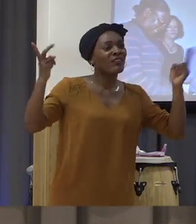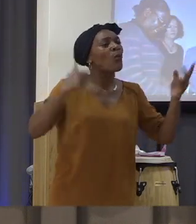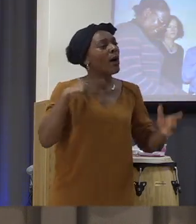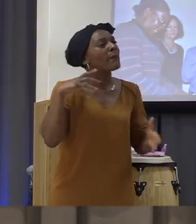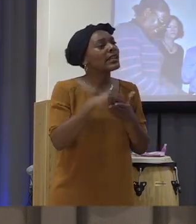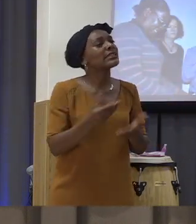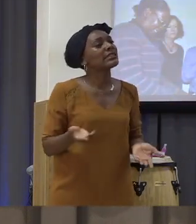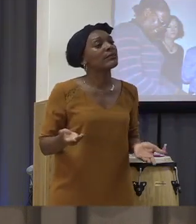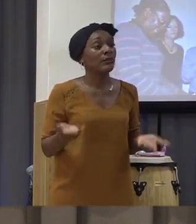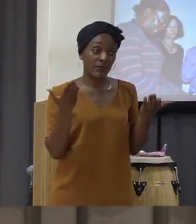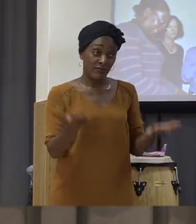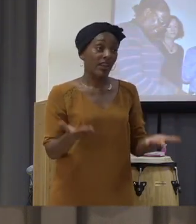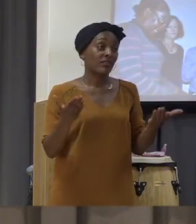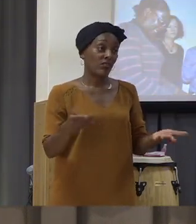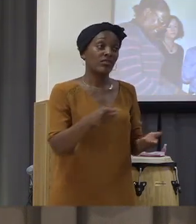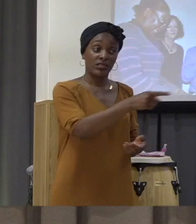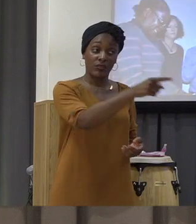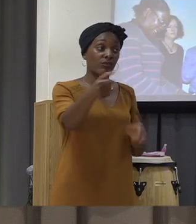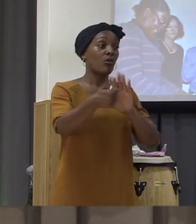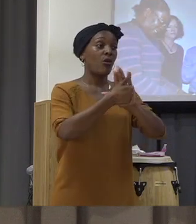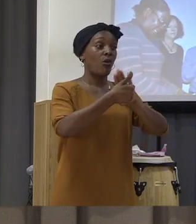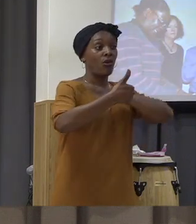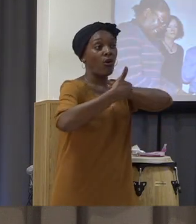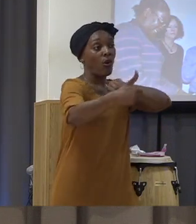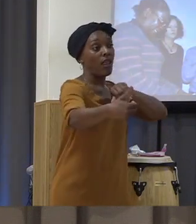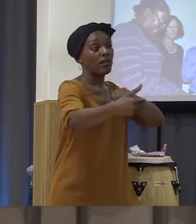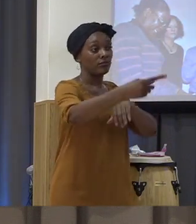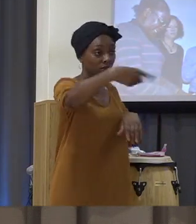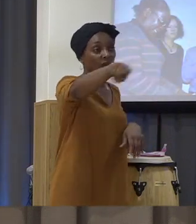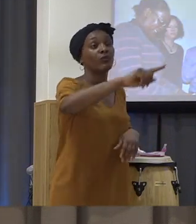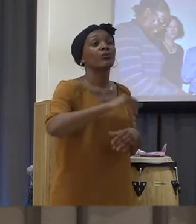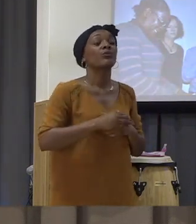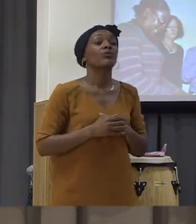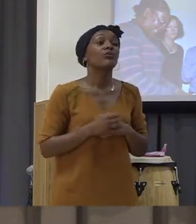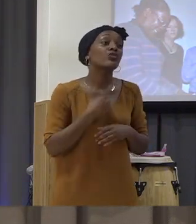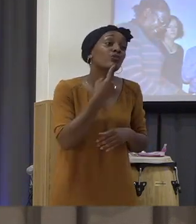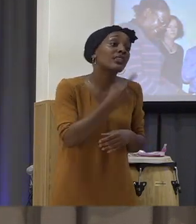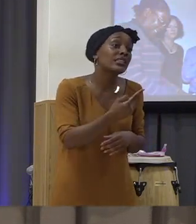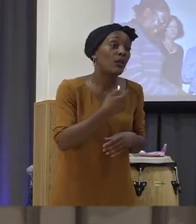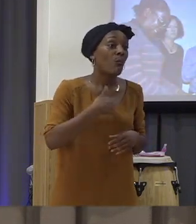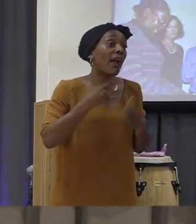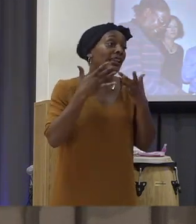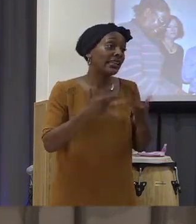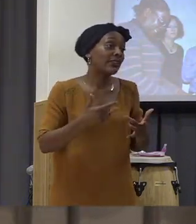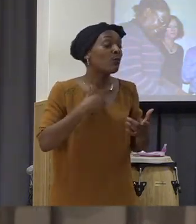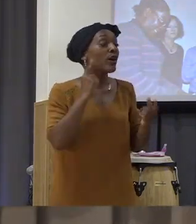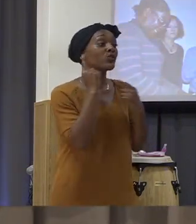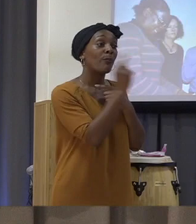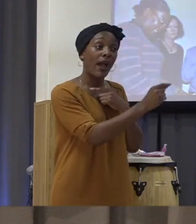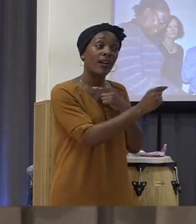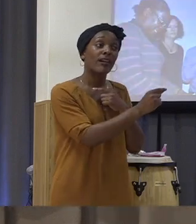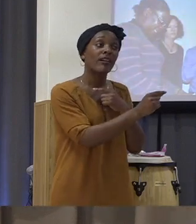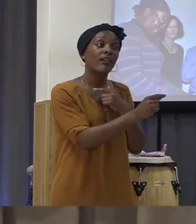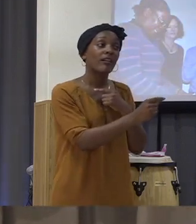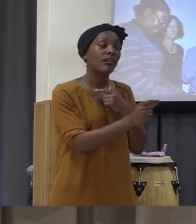maintenant, c'est à chacun d'entre nous de prendre la relève. Parce que donc, pour ma part, comme je vous l'ai dit, je vais quitter cette Église,